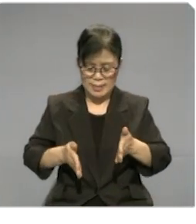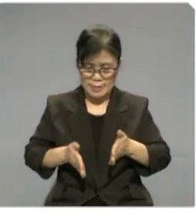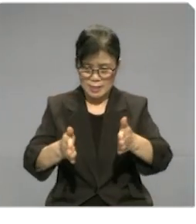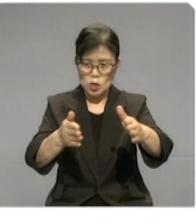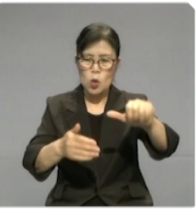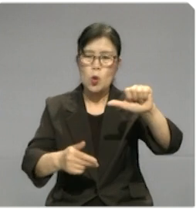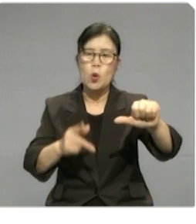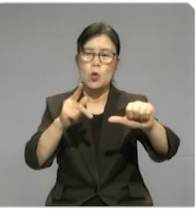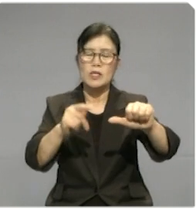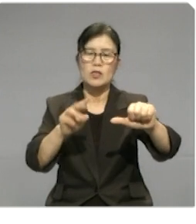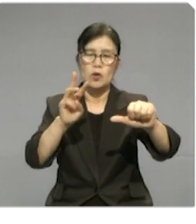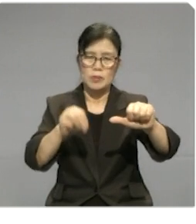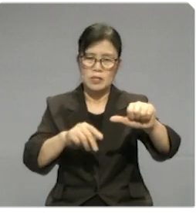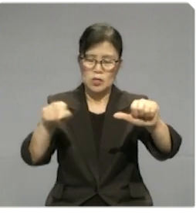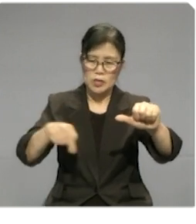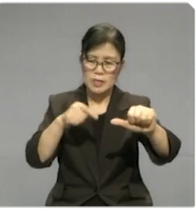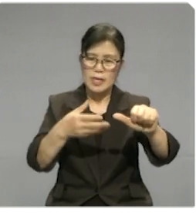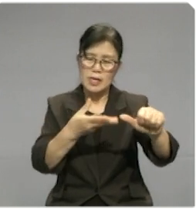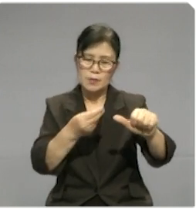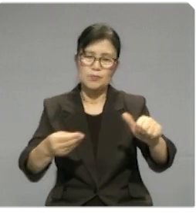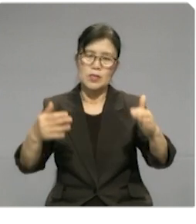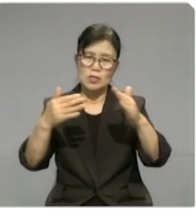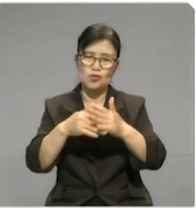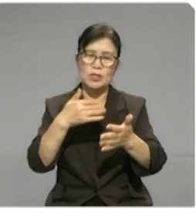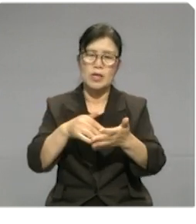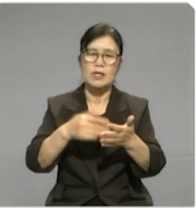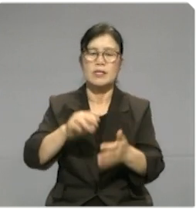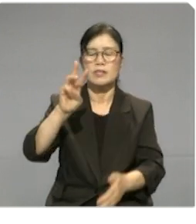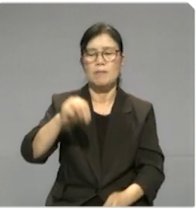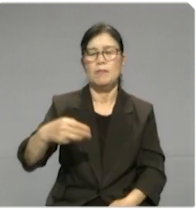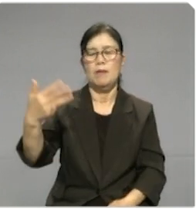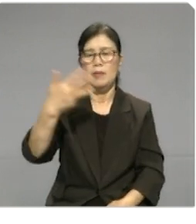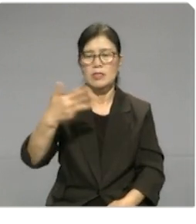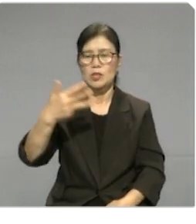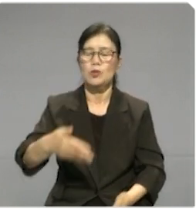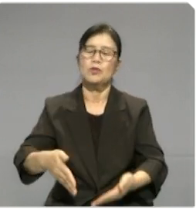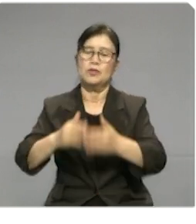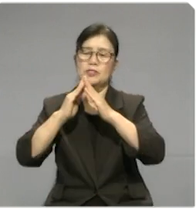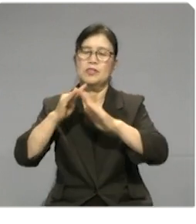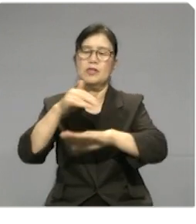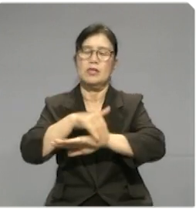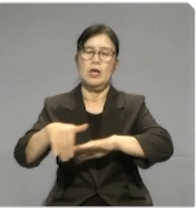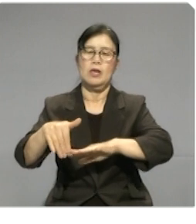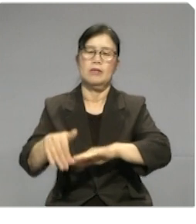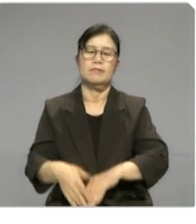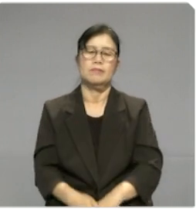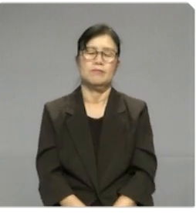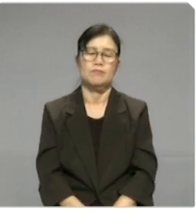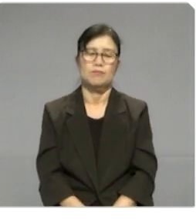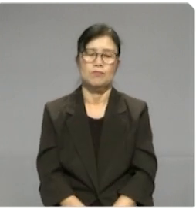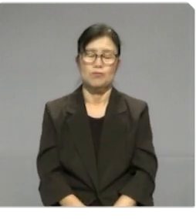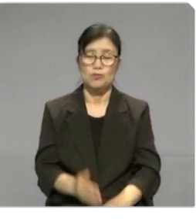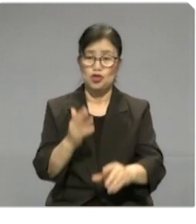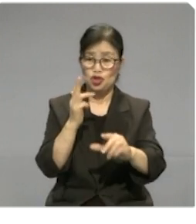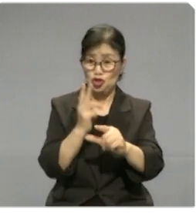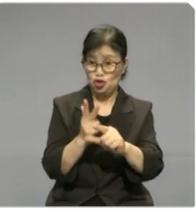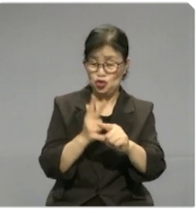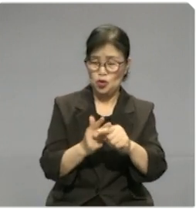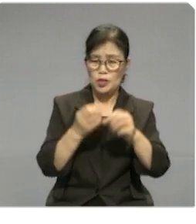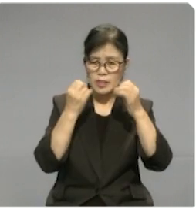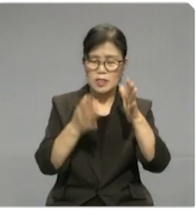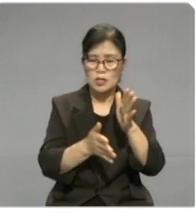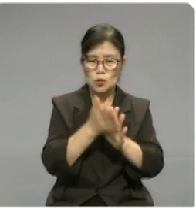5km 이내에 임대주택 38,5 건설할 계획입니다 중동 신도시는